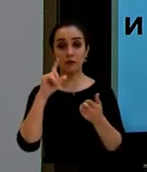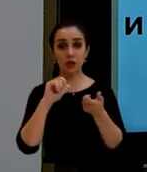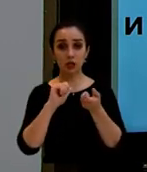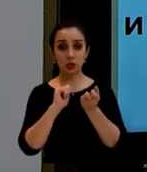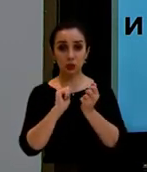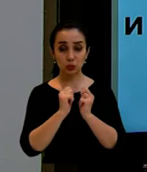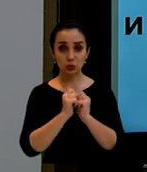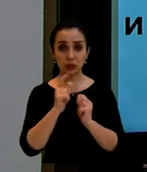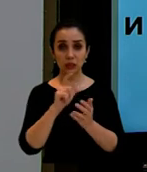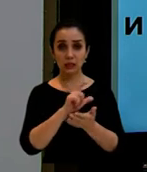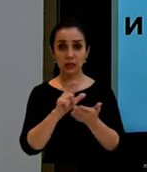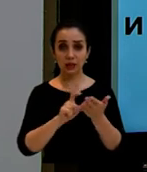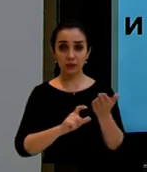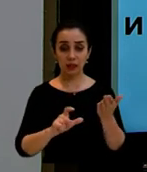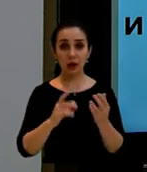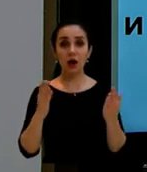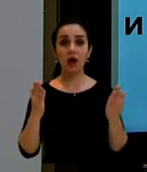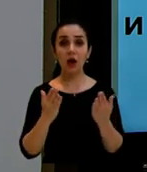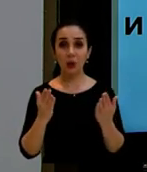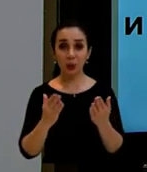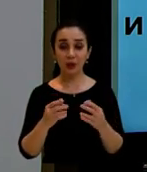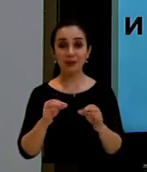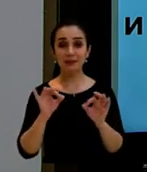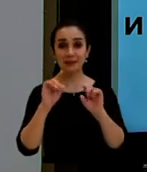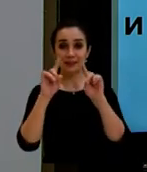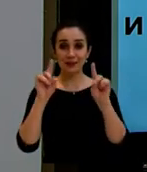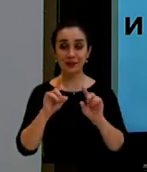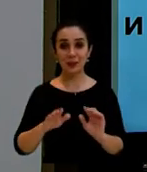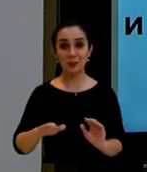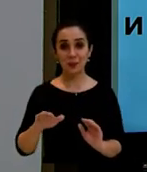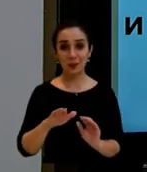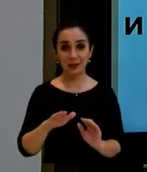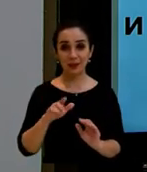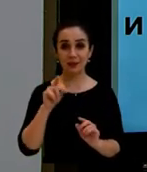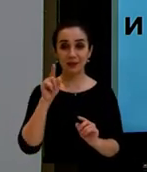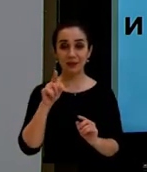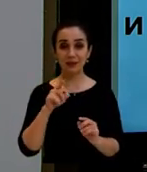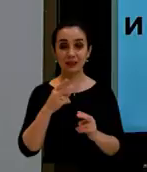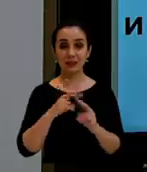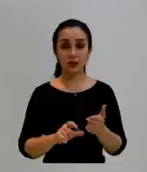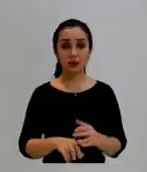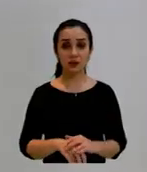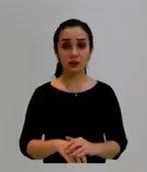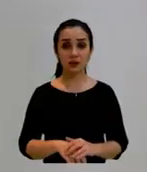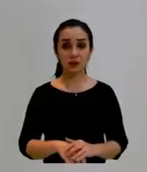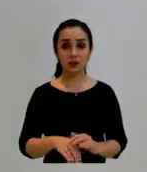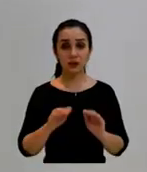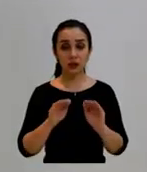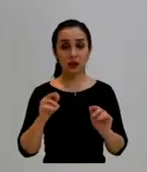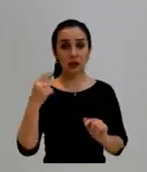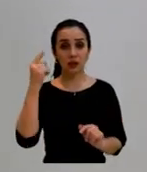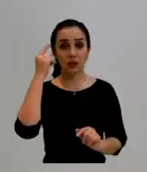Выучить наизусть стихотворение. Какое? «Звезда полей во мгле заледенелой». Ребята,